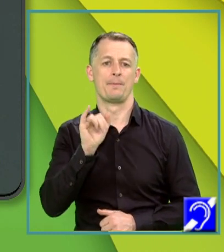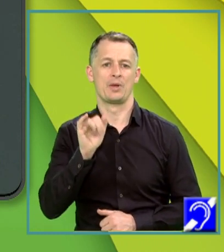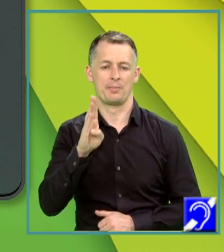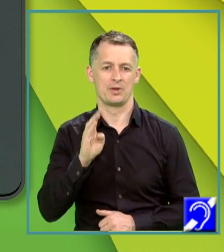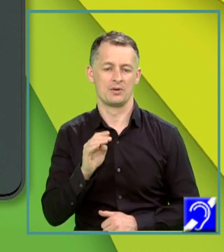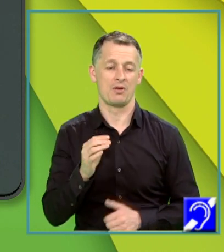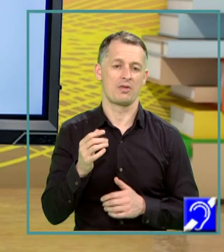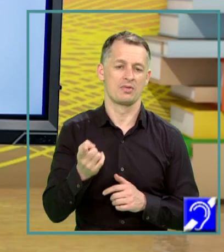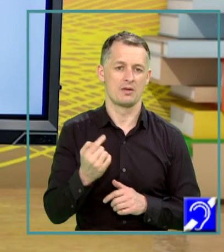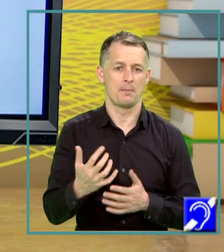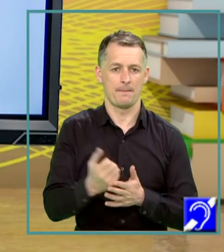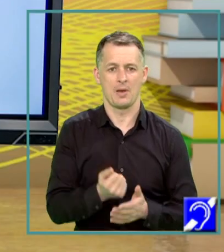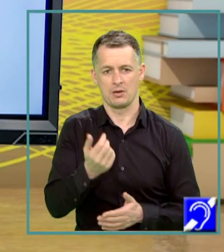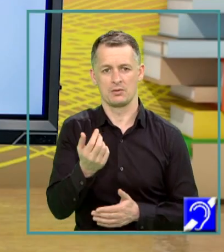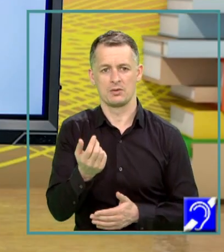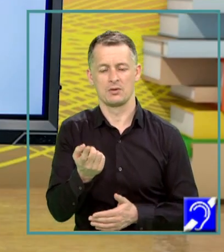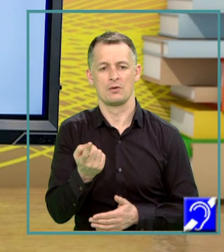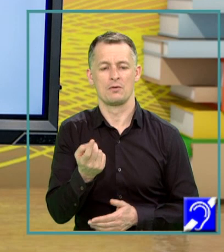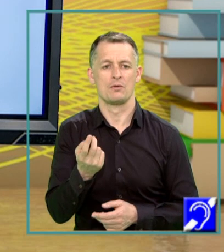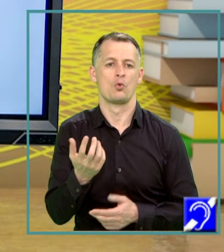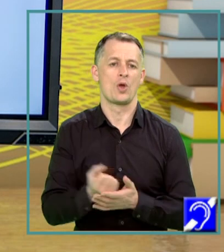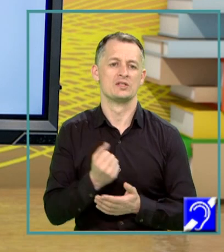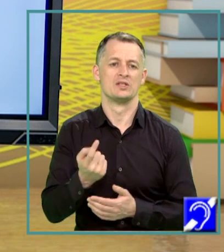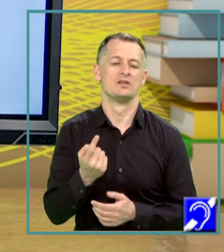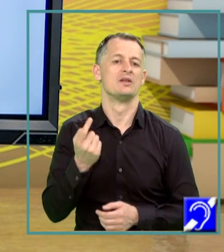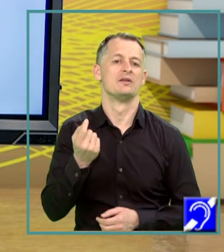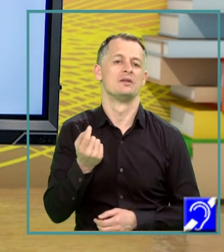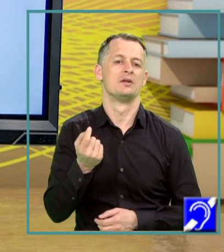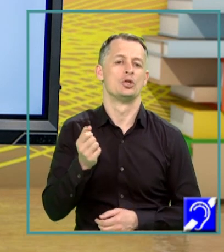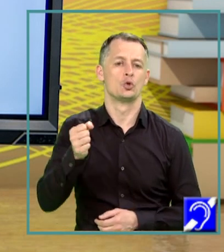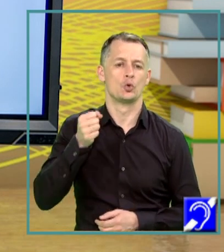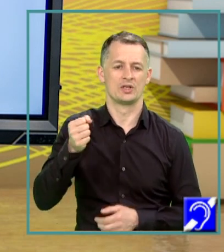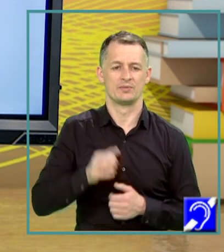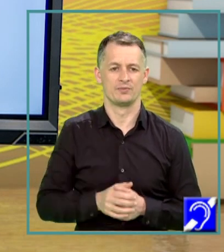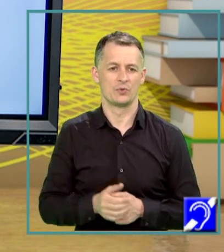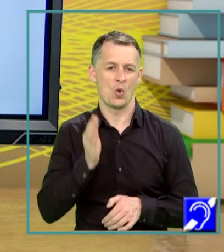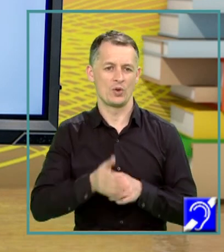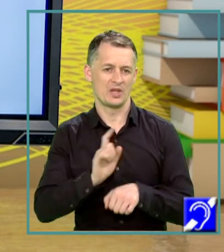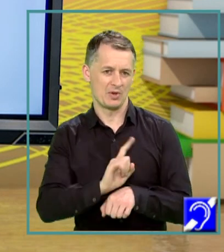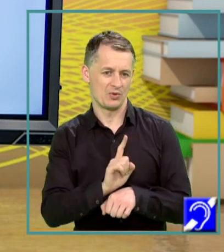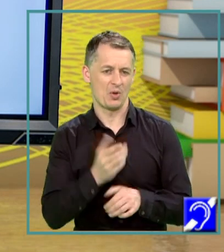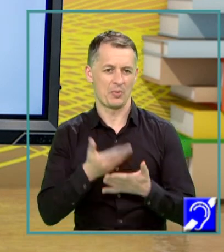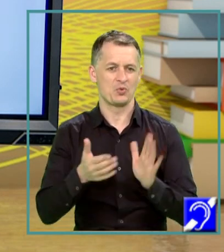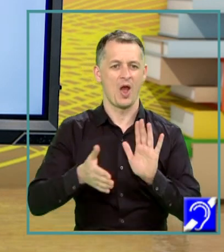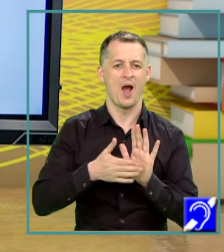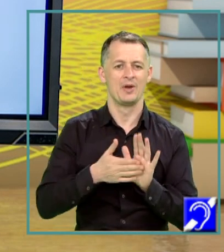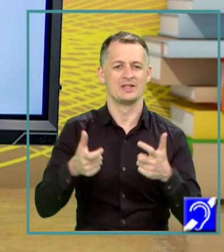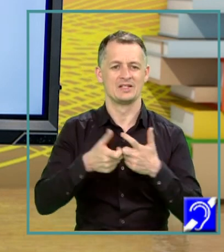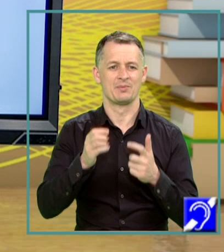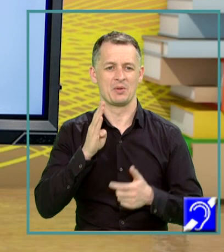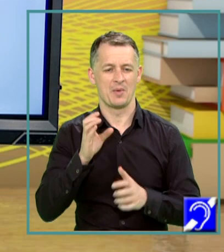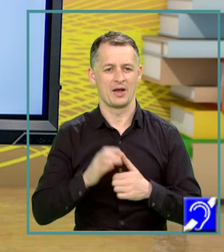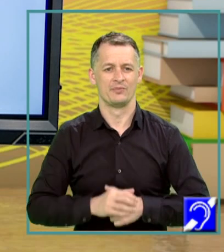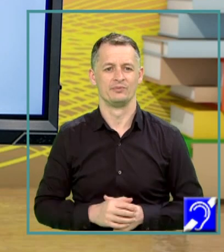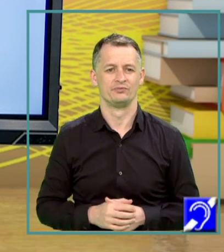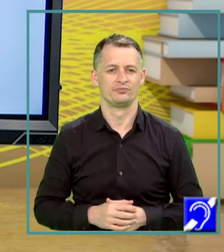încasările din turism ultimele minute sunt dedicate că ca de obicei aplicațiilor pentru bac și